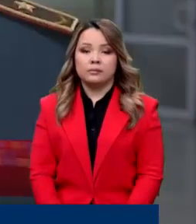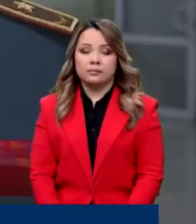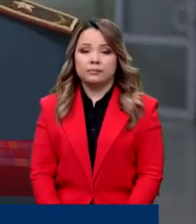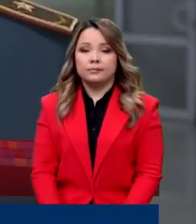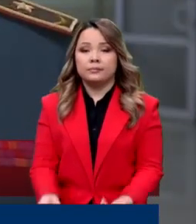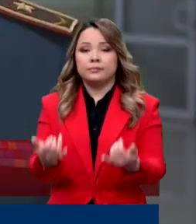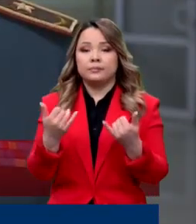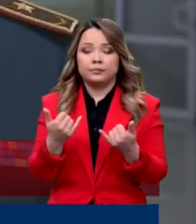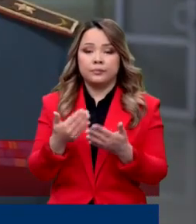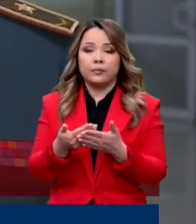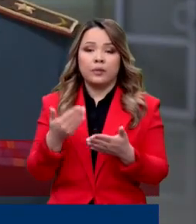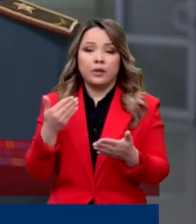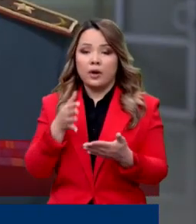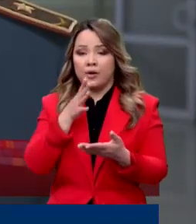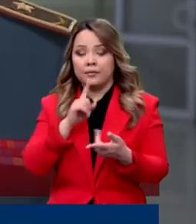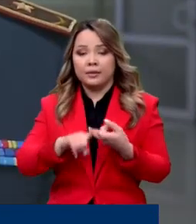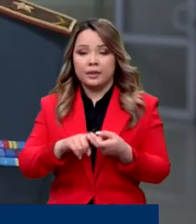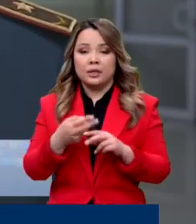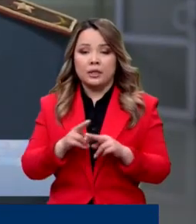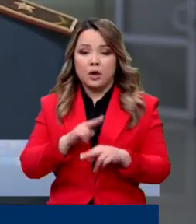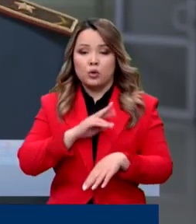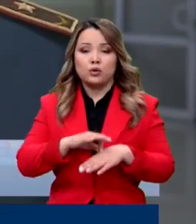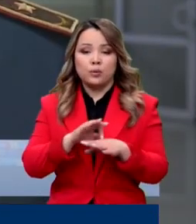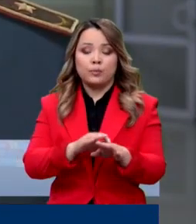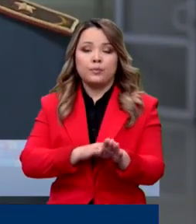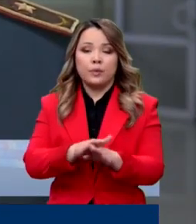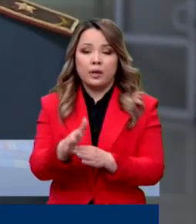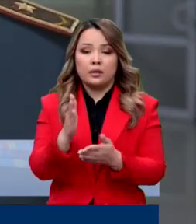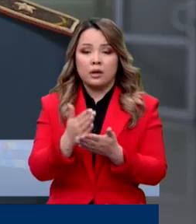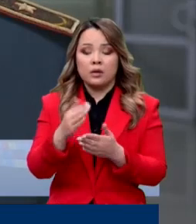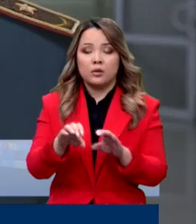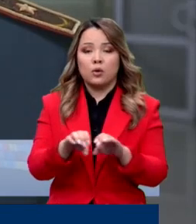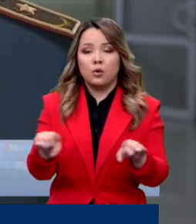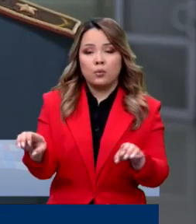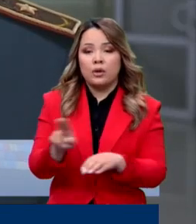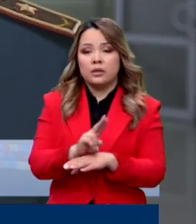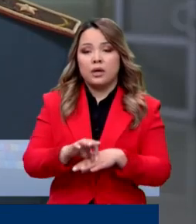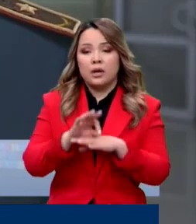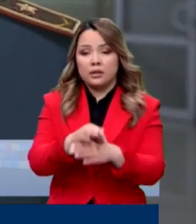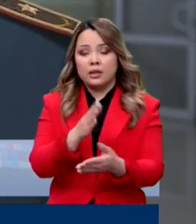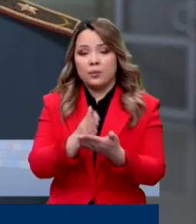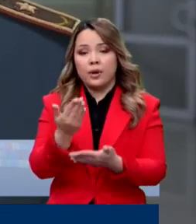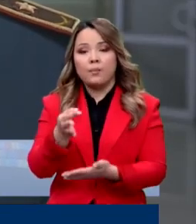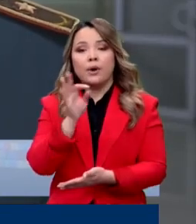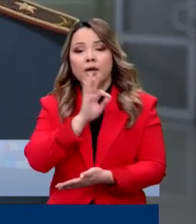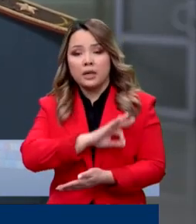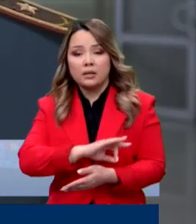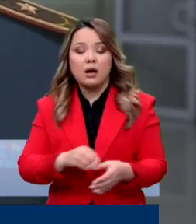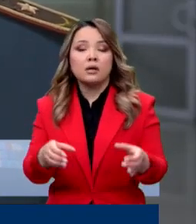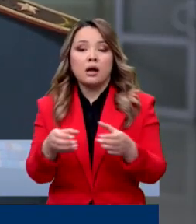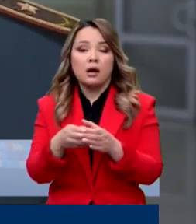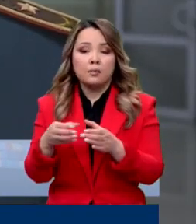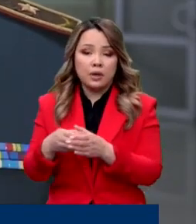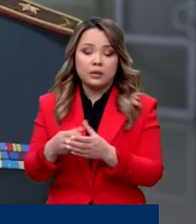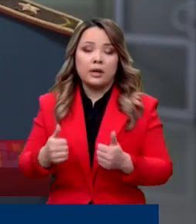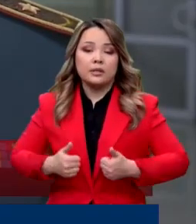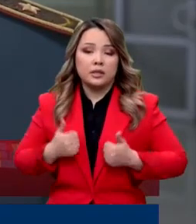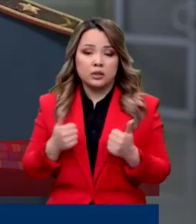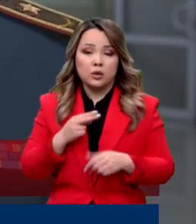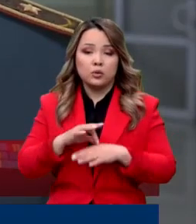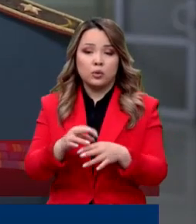всего должны работать хозяйствующие субъекты. Ең бірінші кезекте құбырдағы апатты жоюға оны пайдаланатын компаниялар тырысуы